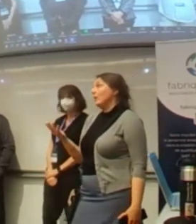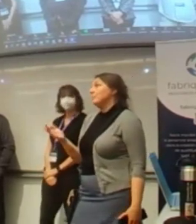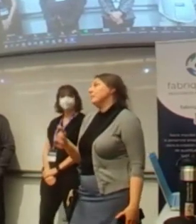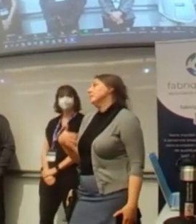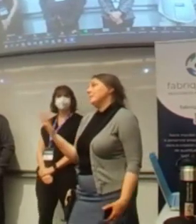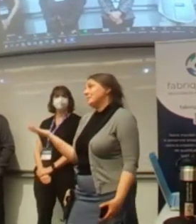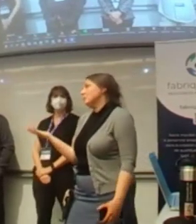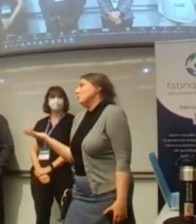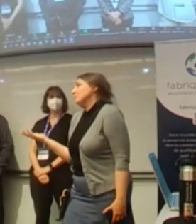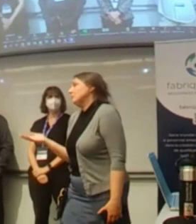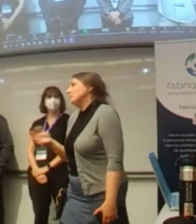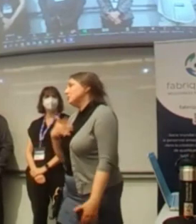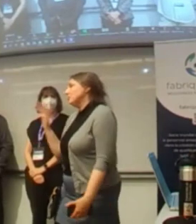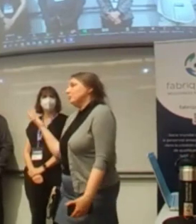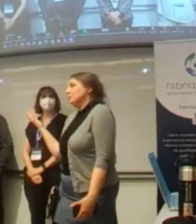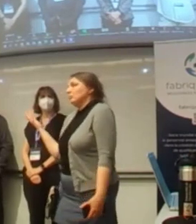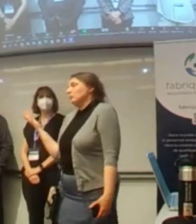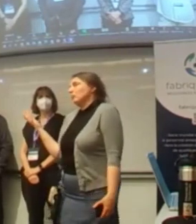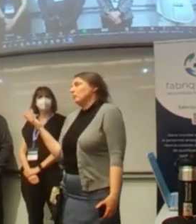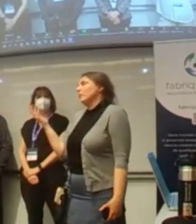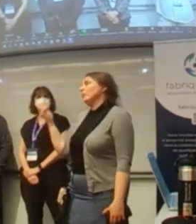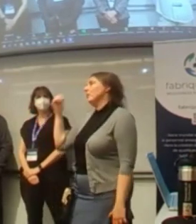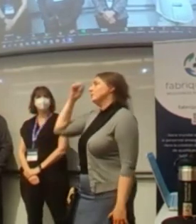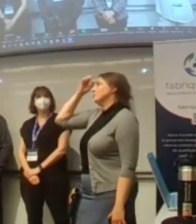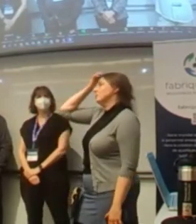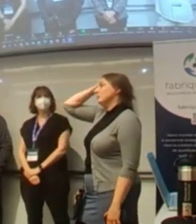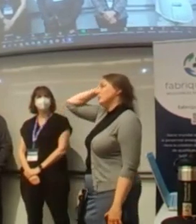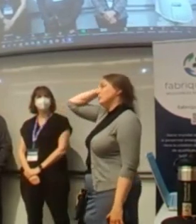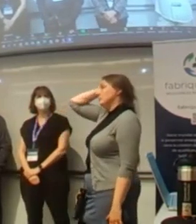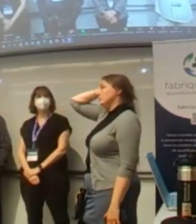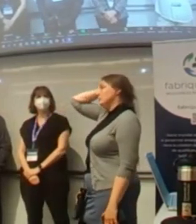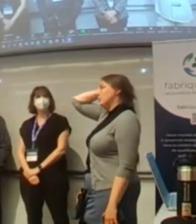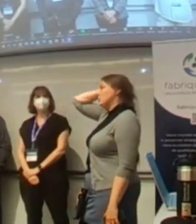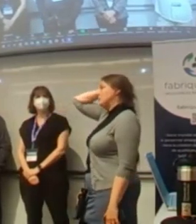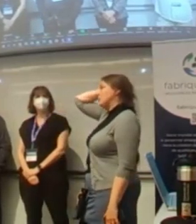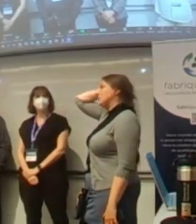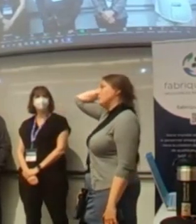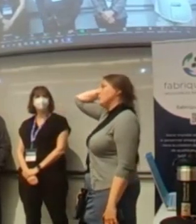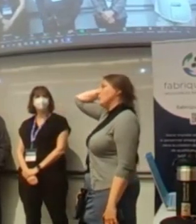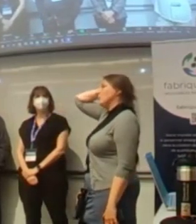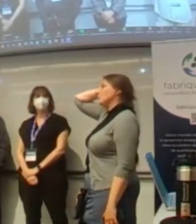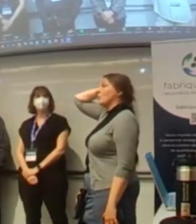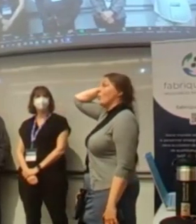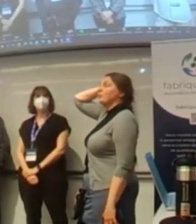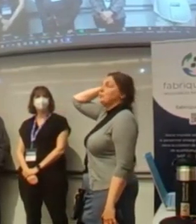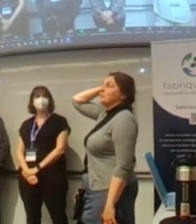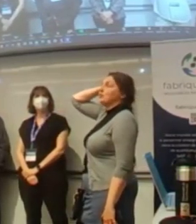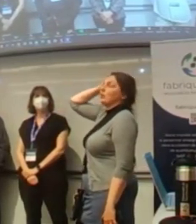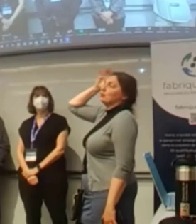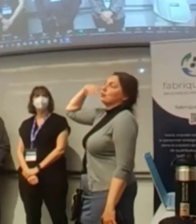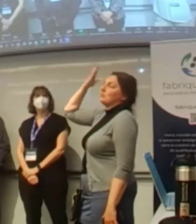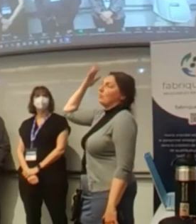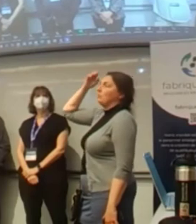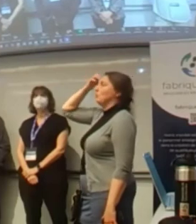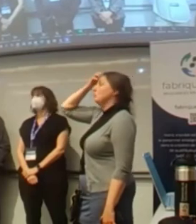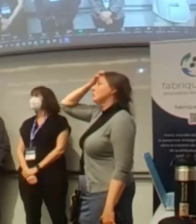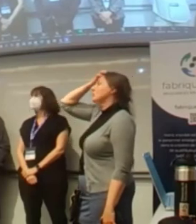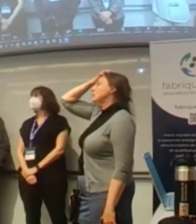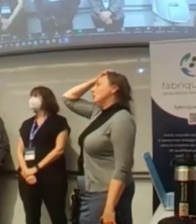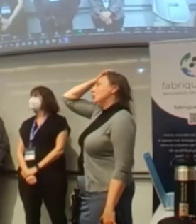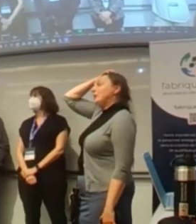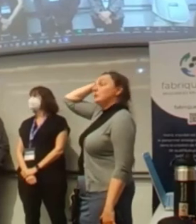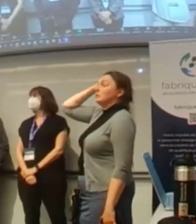mes droits, ben, à partir de ce moment-là, j'ai plus aucun droit de regard sur les conditions de diffusion du contenu, tu sais, je garde juste mes droits